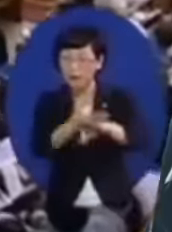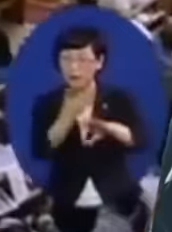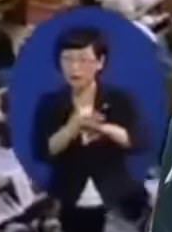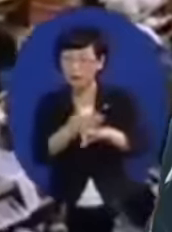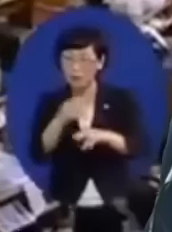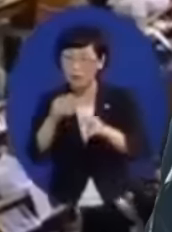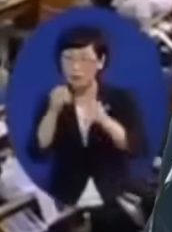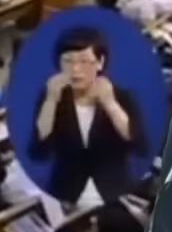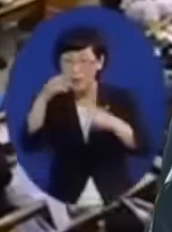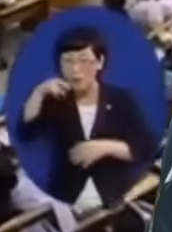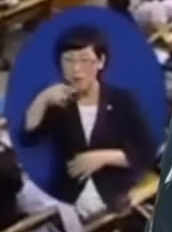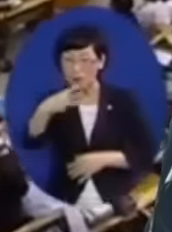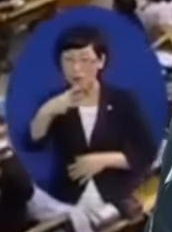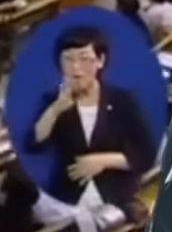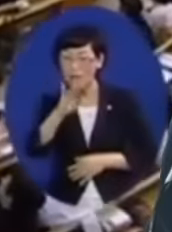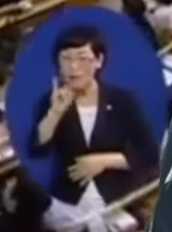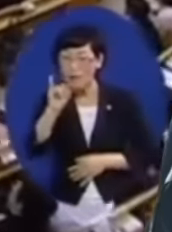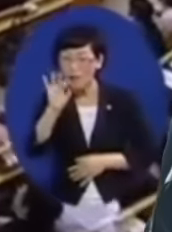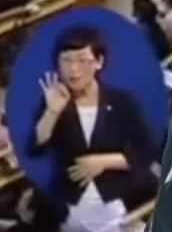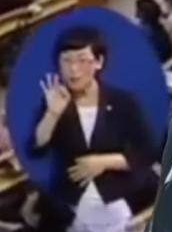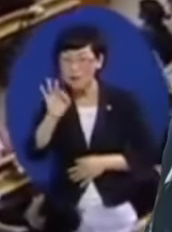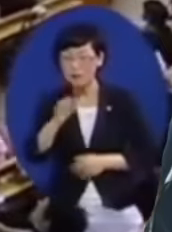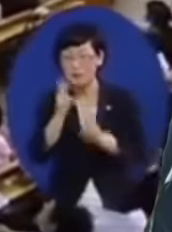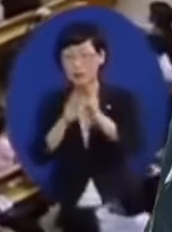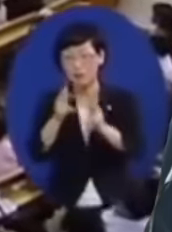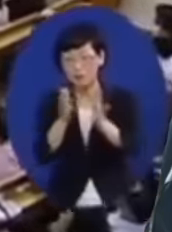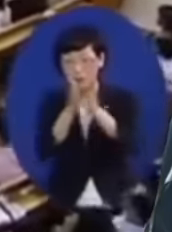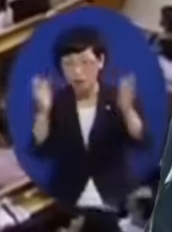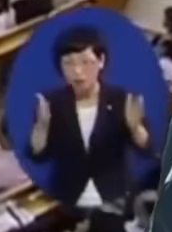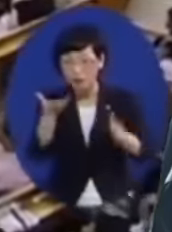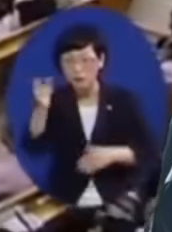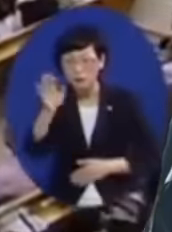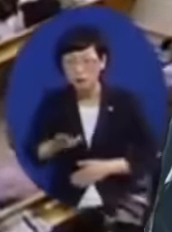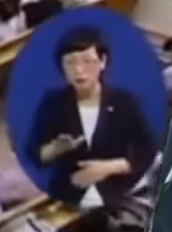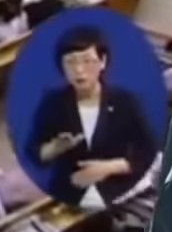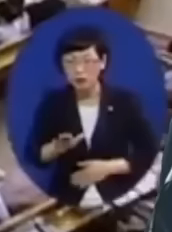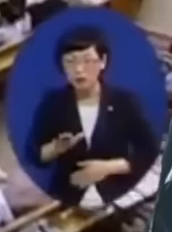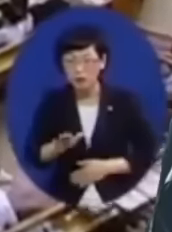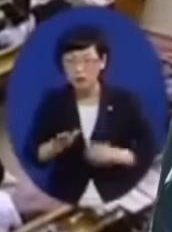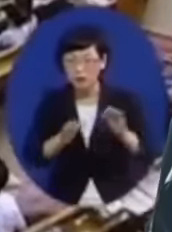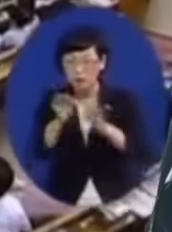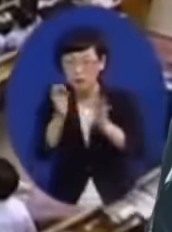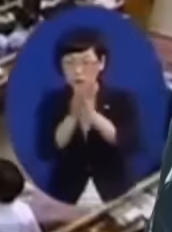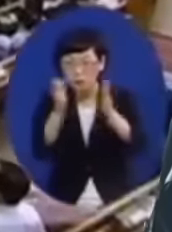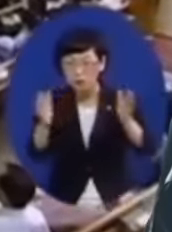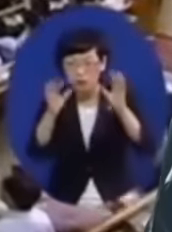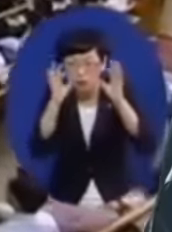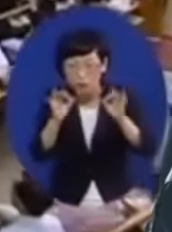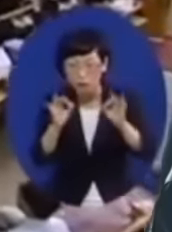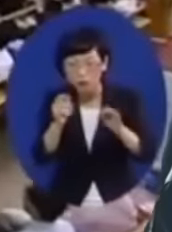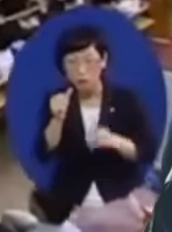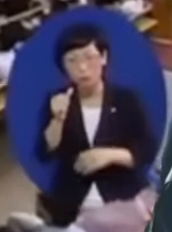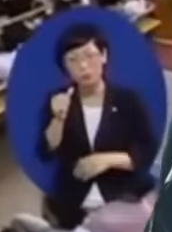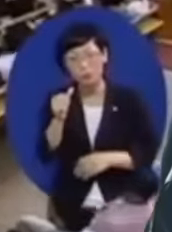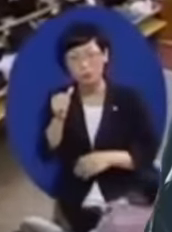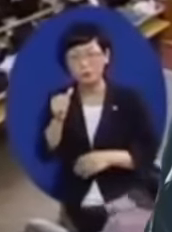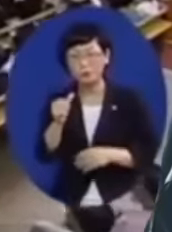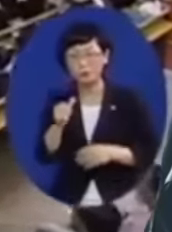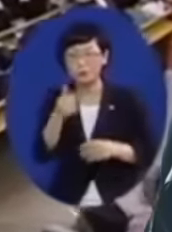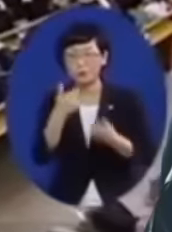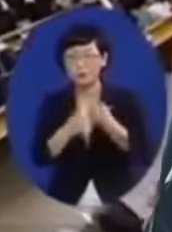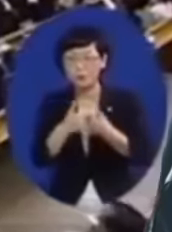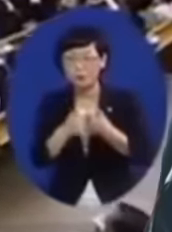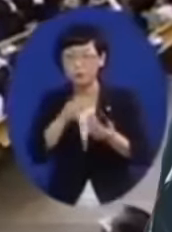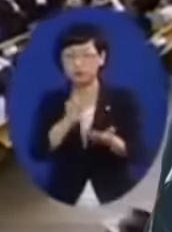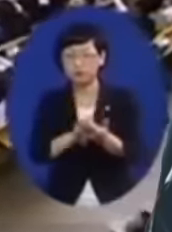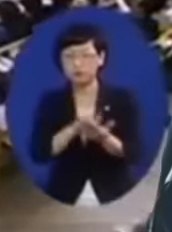시작했습니다. 유명한 웨딩홀을 인수했지만 막상 사고 보니 세입자와의 문제 등 법적인 문제가